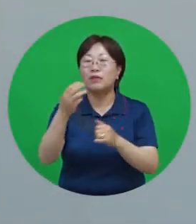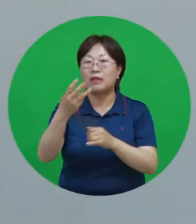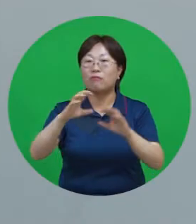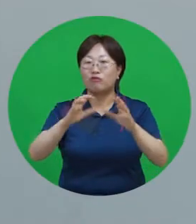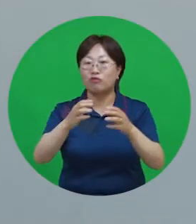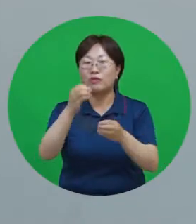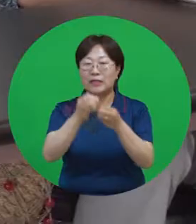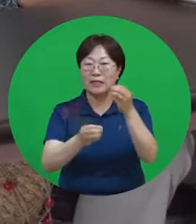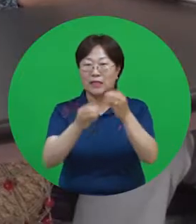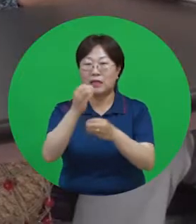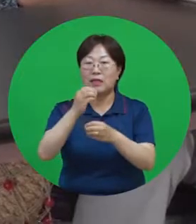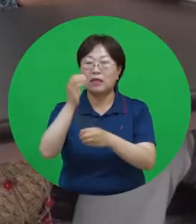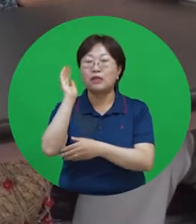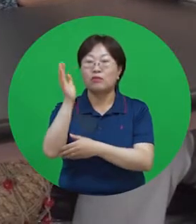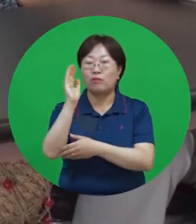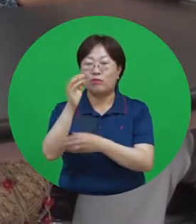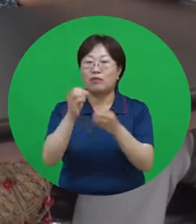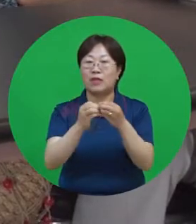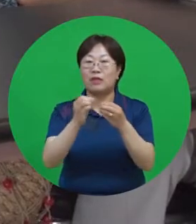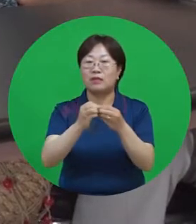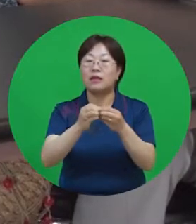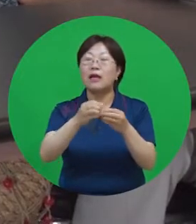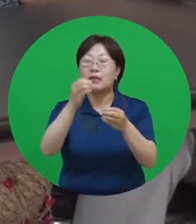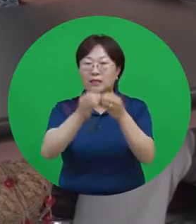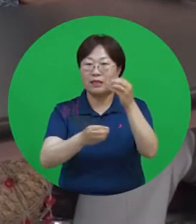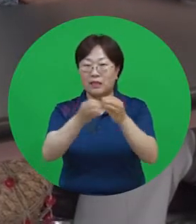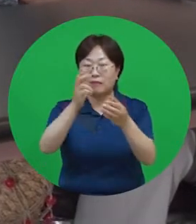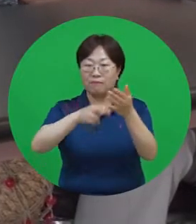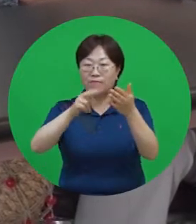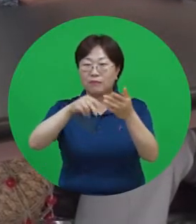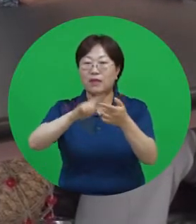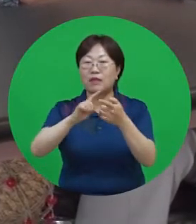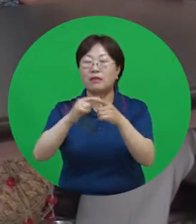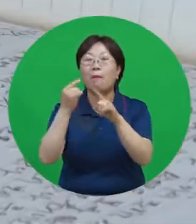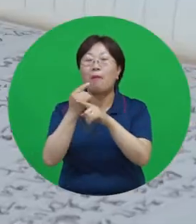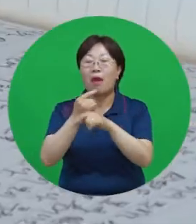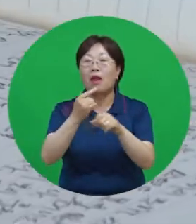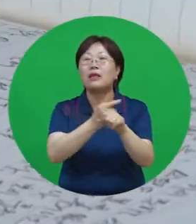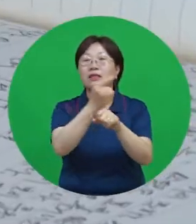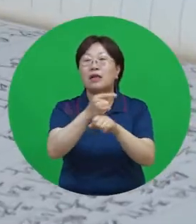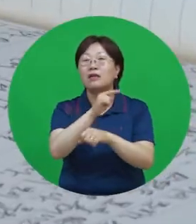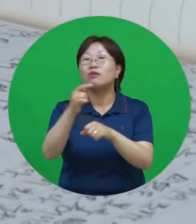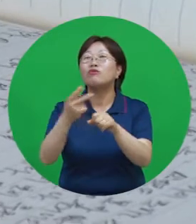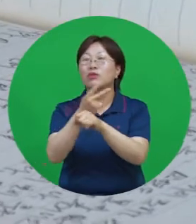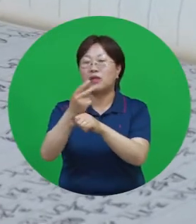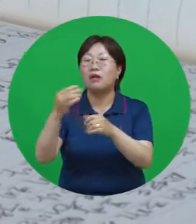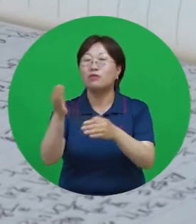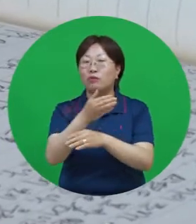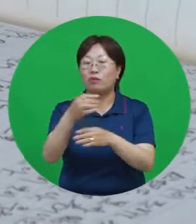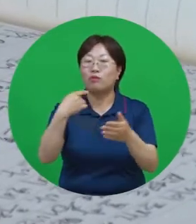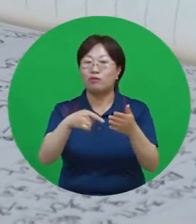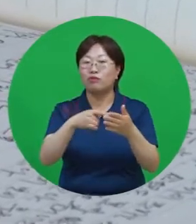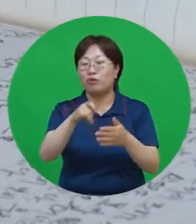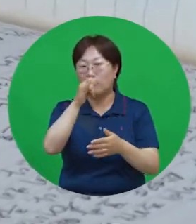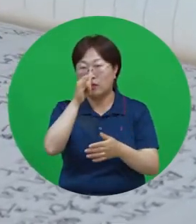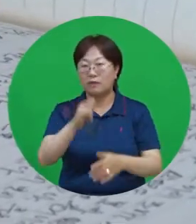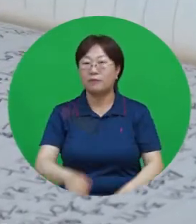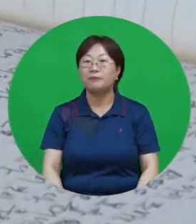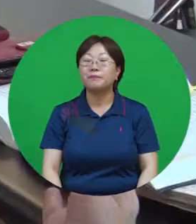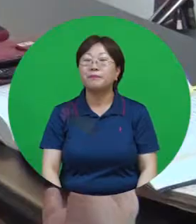10 시 창작과 소설 창당 시 낭송 퍼포먼스 등의 순서로 매일 1시간에서 2시간 여 동안 수업을